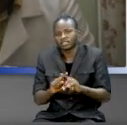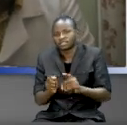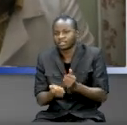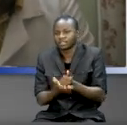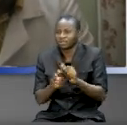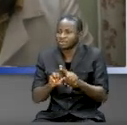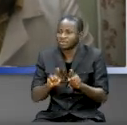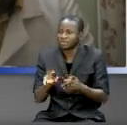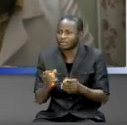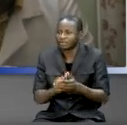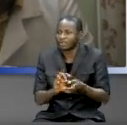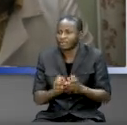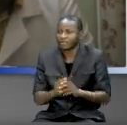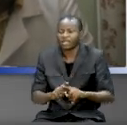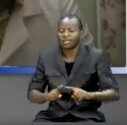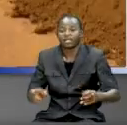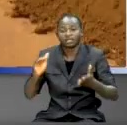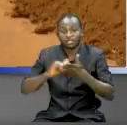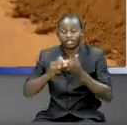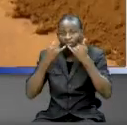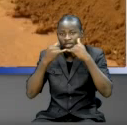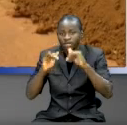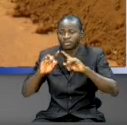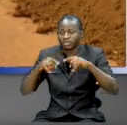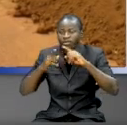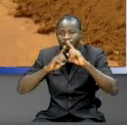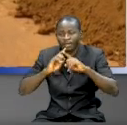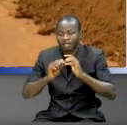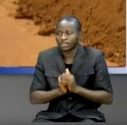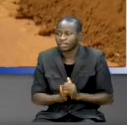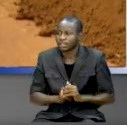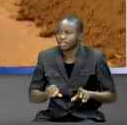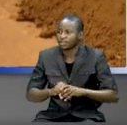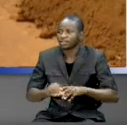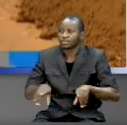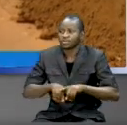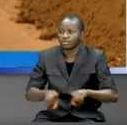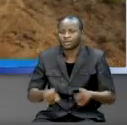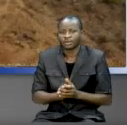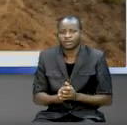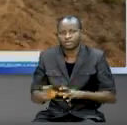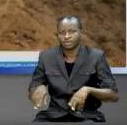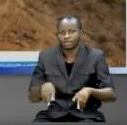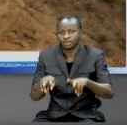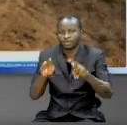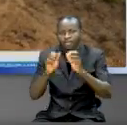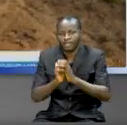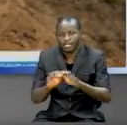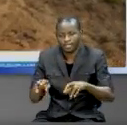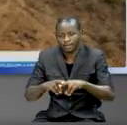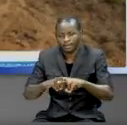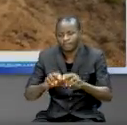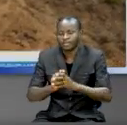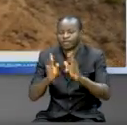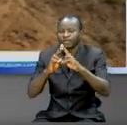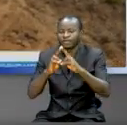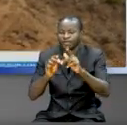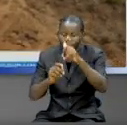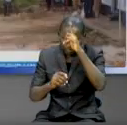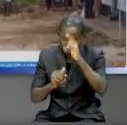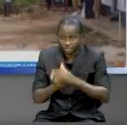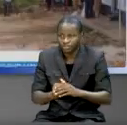traité. Également dans cette édition d'information, nous allons parler voirie urbaine dans la ville de Lubumbashi avec ce constat de travaux